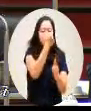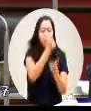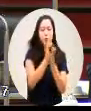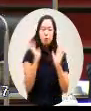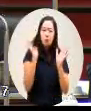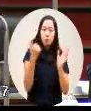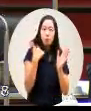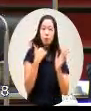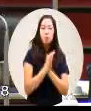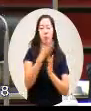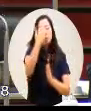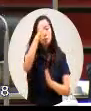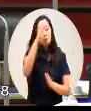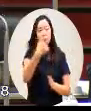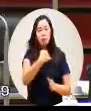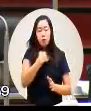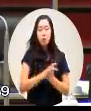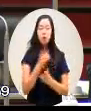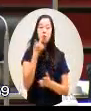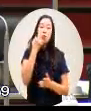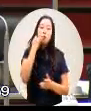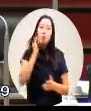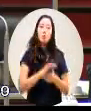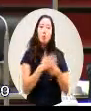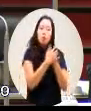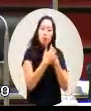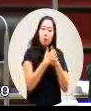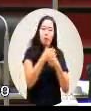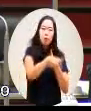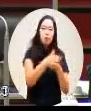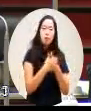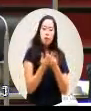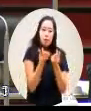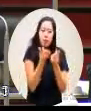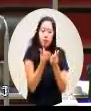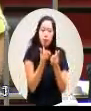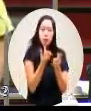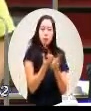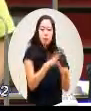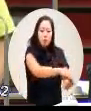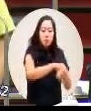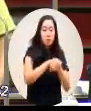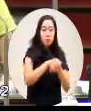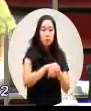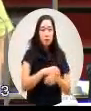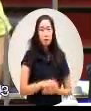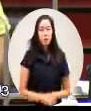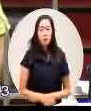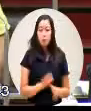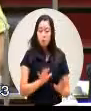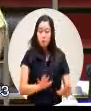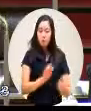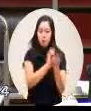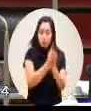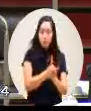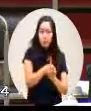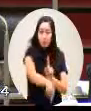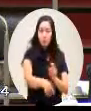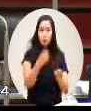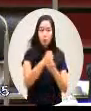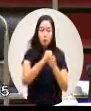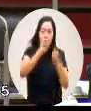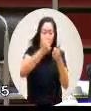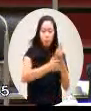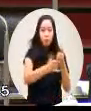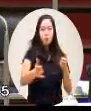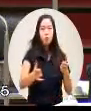大人啊，真正是快要掉落悬崖，把我拉起来，起来靠你做议员呢？